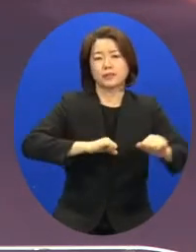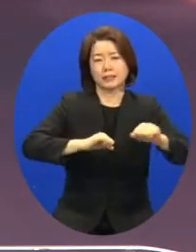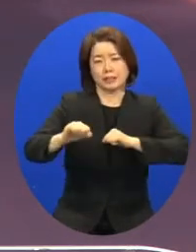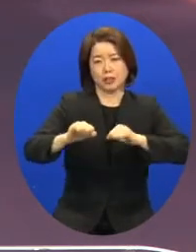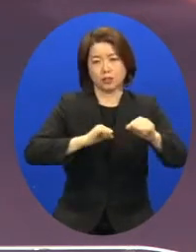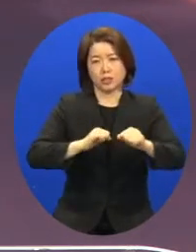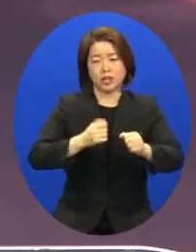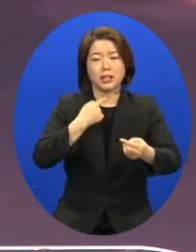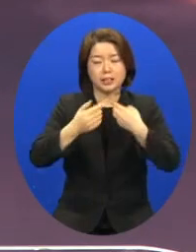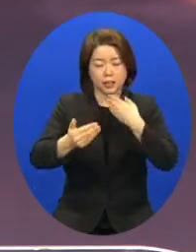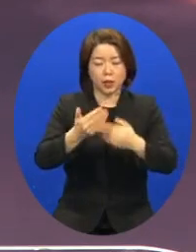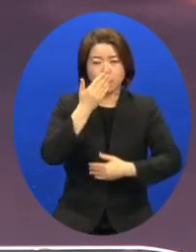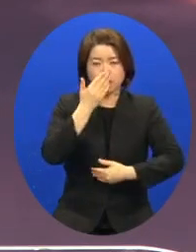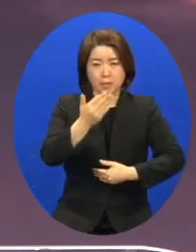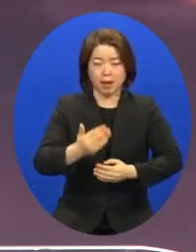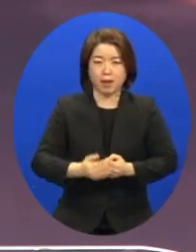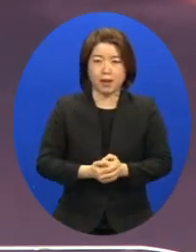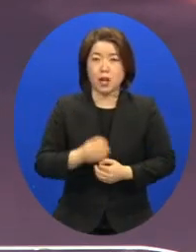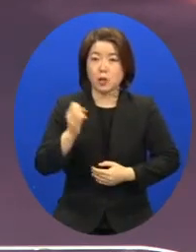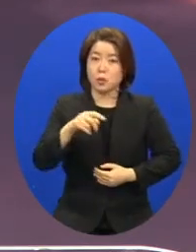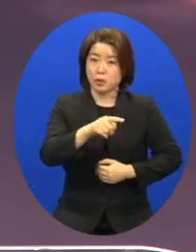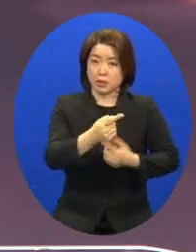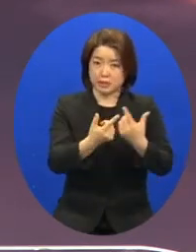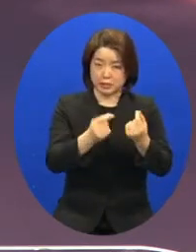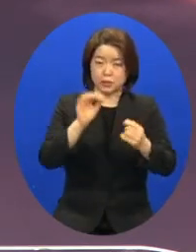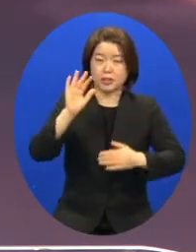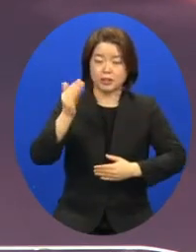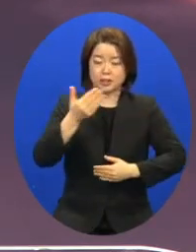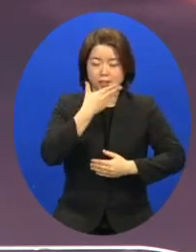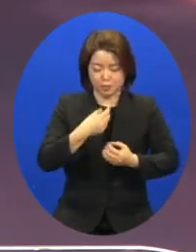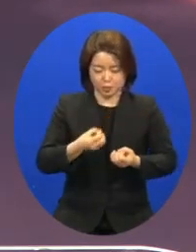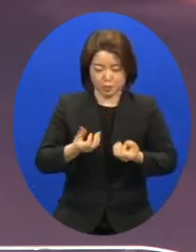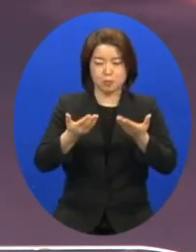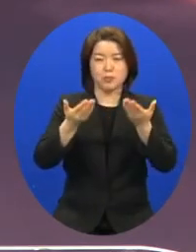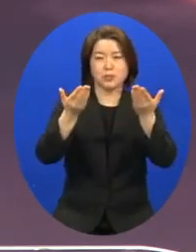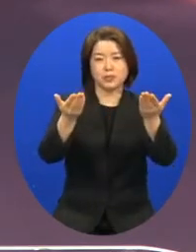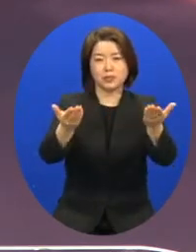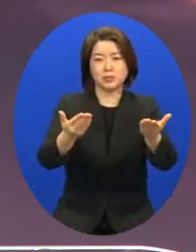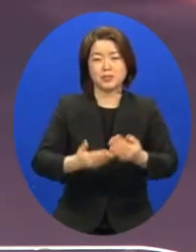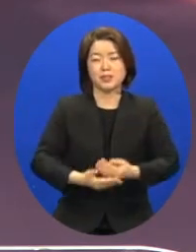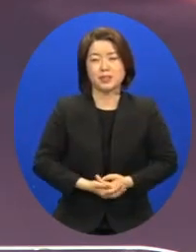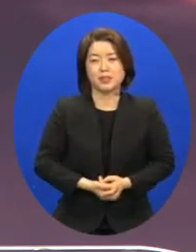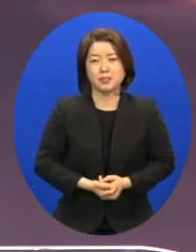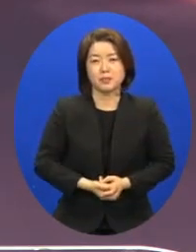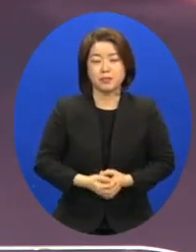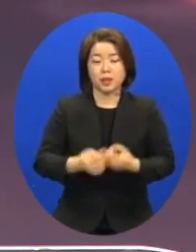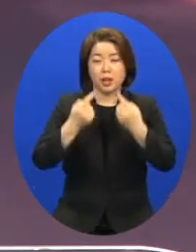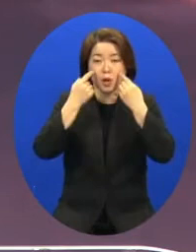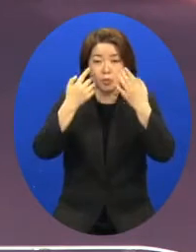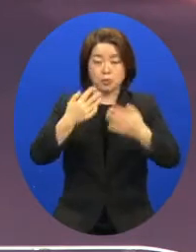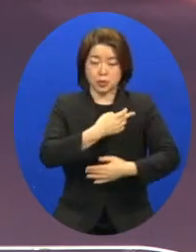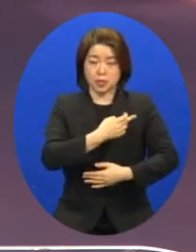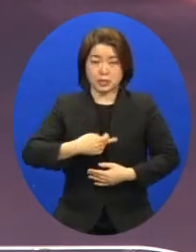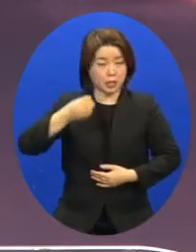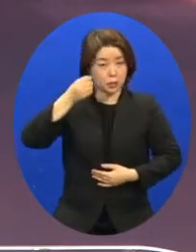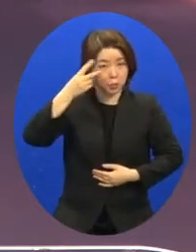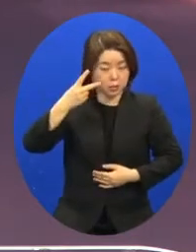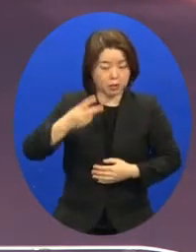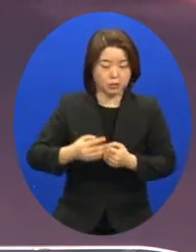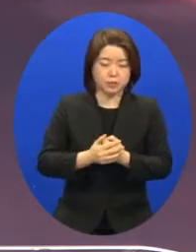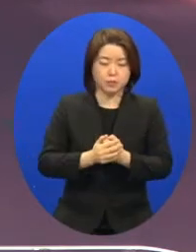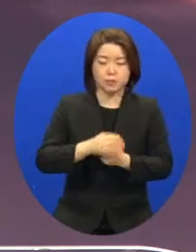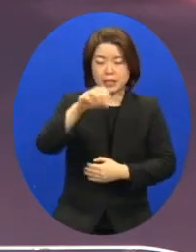경험하게 되실 것이고 또 그렇게 되기를 축복합니다. 분명히 사도 바울은 십자가의